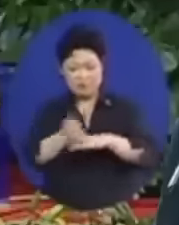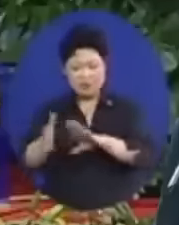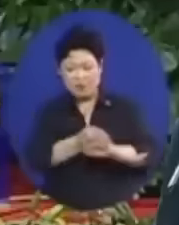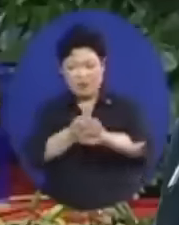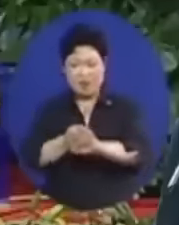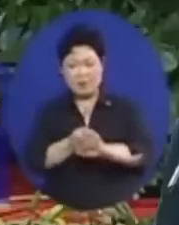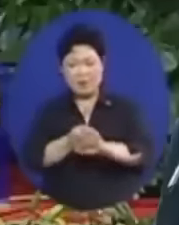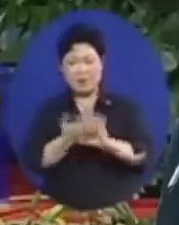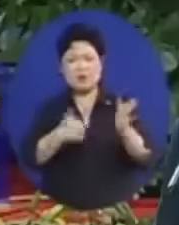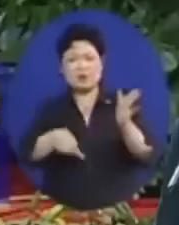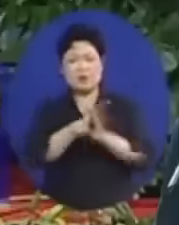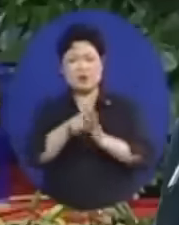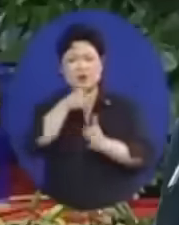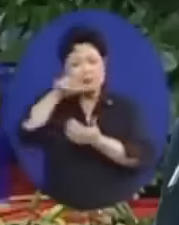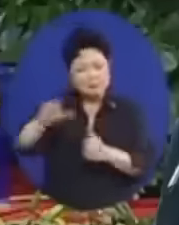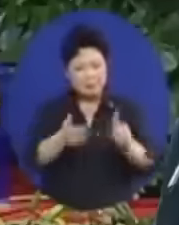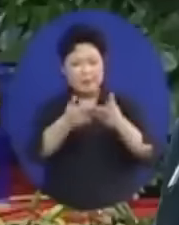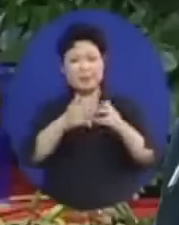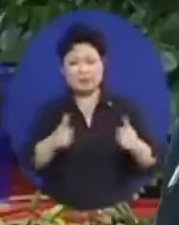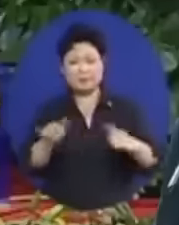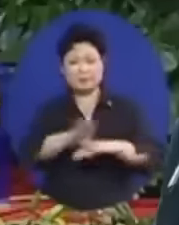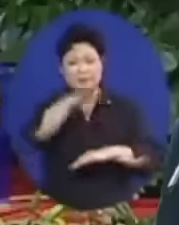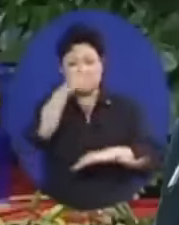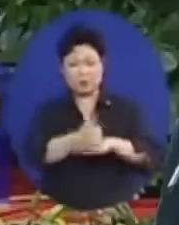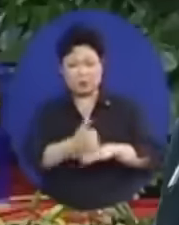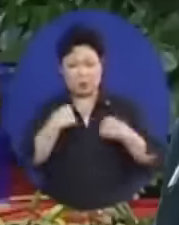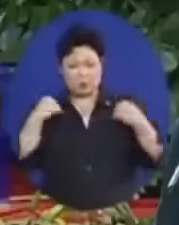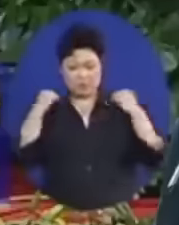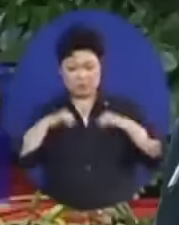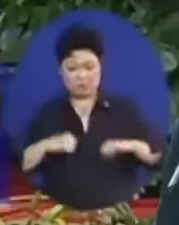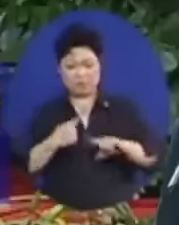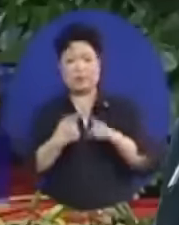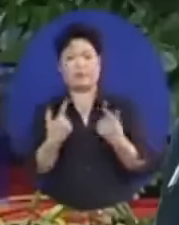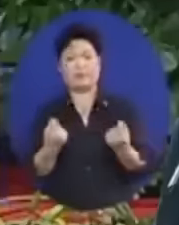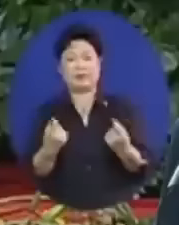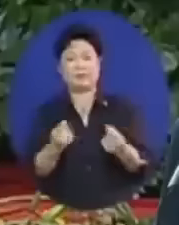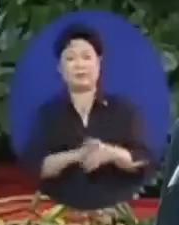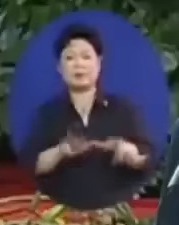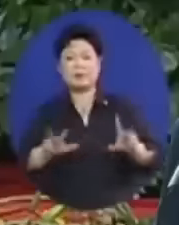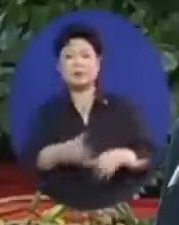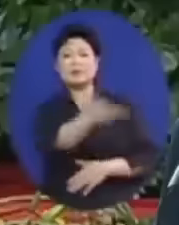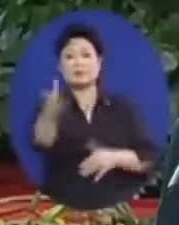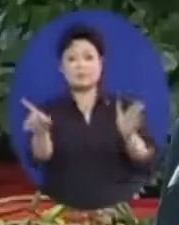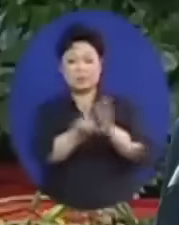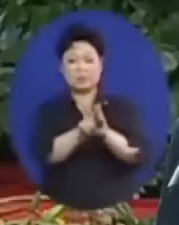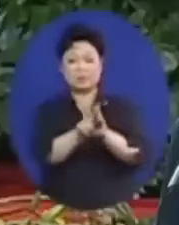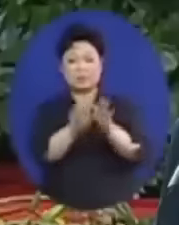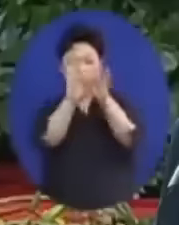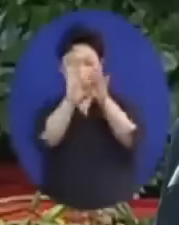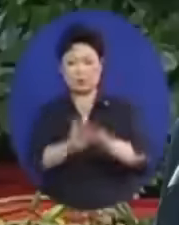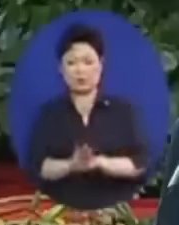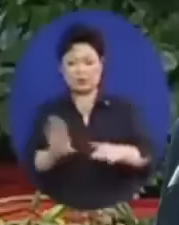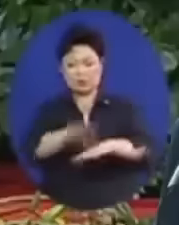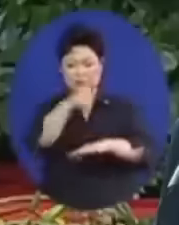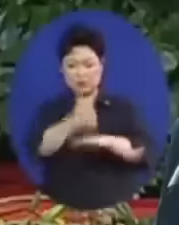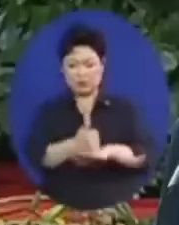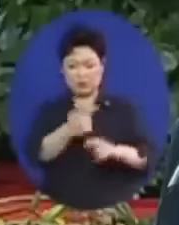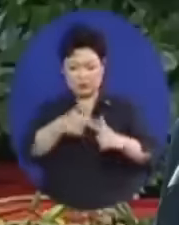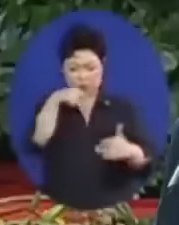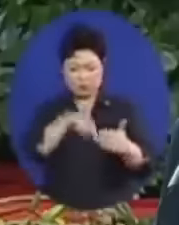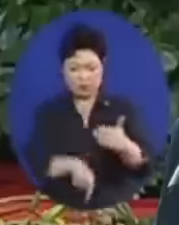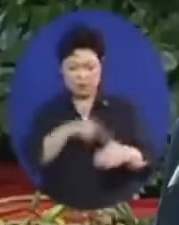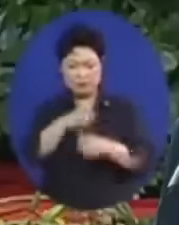합하기 위하여 침례를 받는 자는 그리스도를 옷 입었느니라. 이제 여러분이 믿음으로 말미암아 그리스도 예수